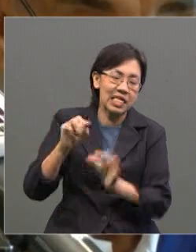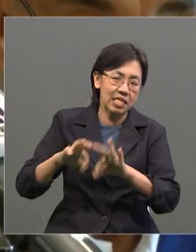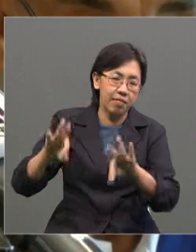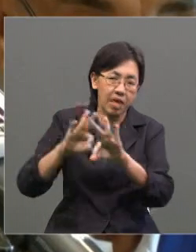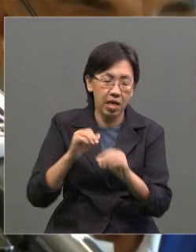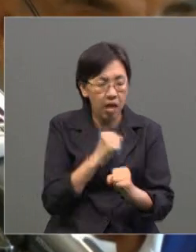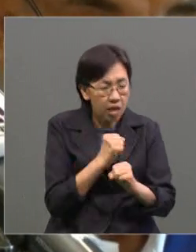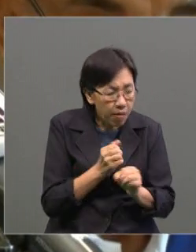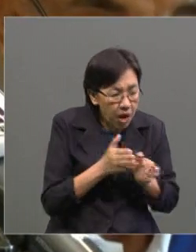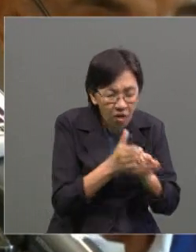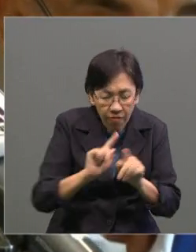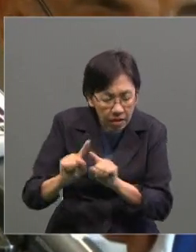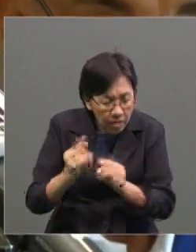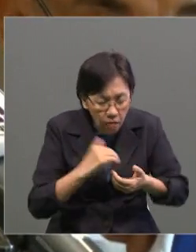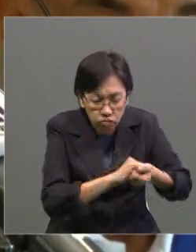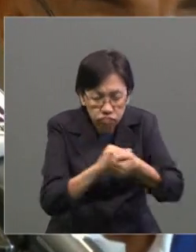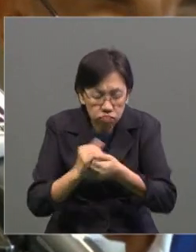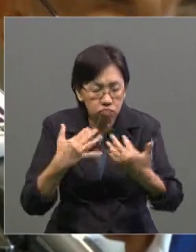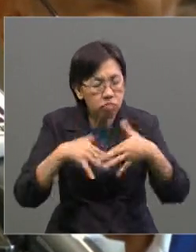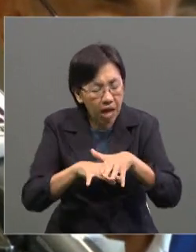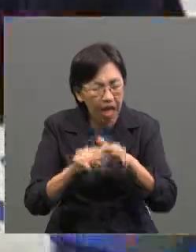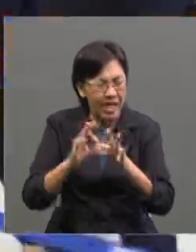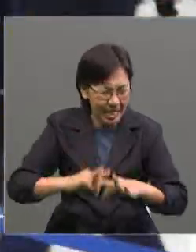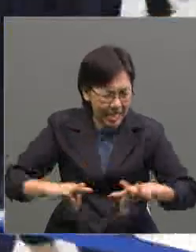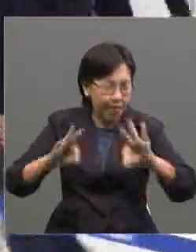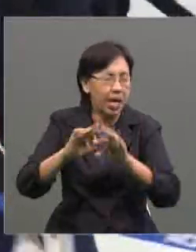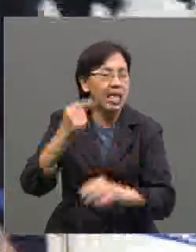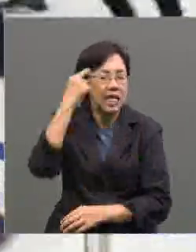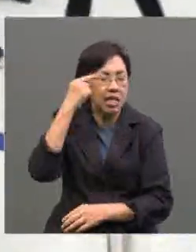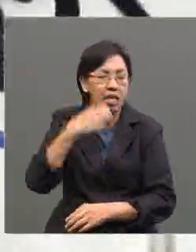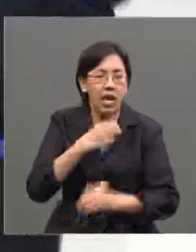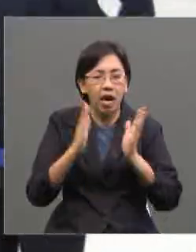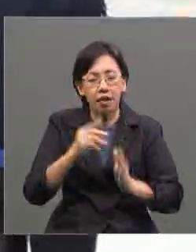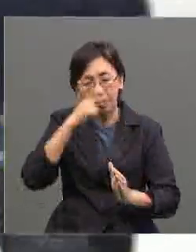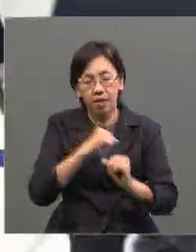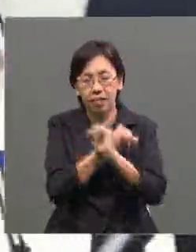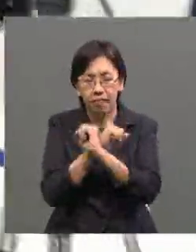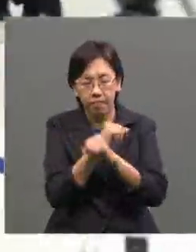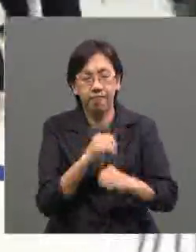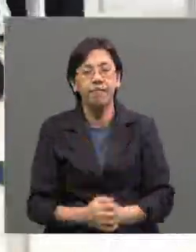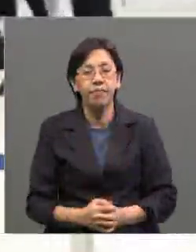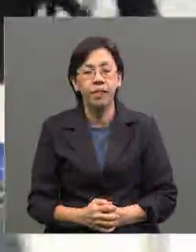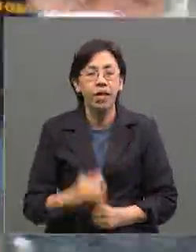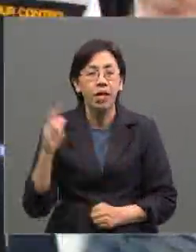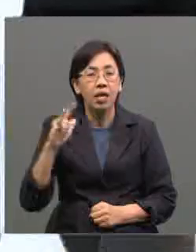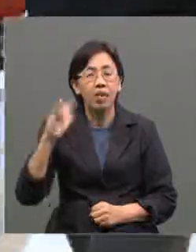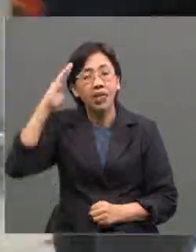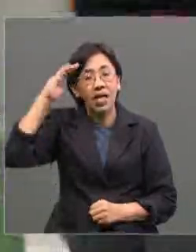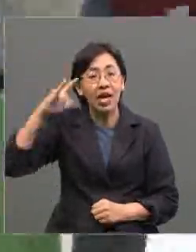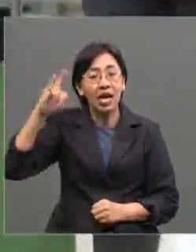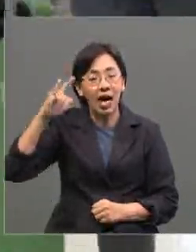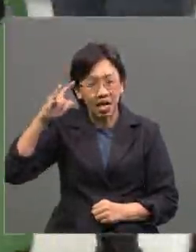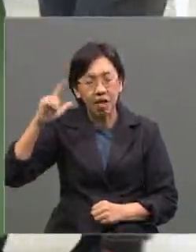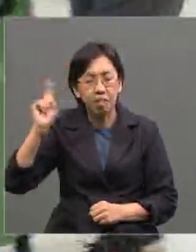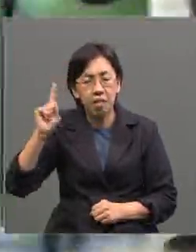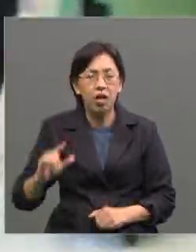ดีเวิร์กกับทุกฝ่ายเพื่อให้คนไทยปลอดภัยครับ ส่วนกรณีเรื่องของเครื่องบินกองทัพอากาศที่ว่าจะไปขอรับมา